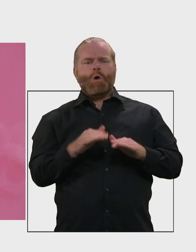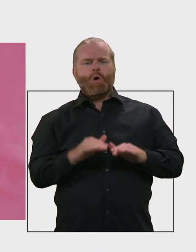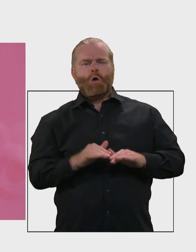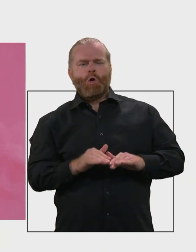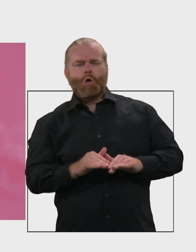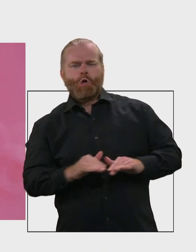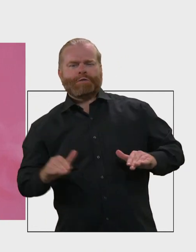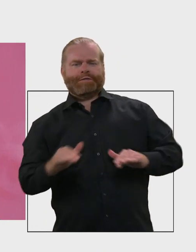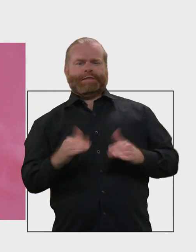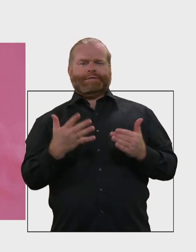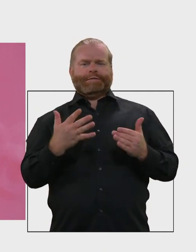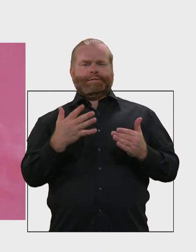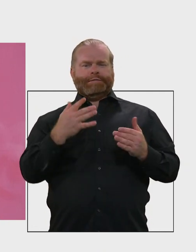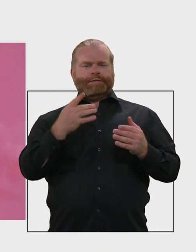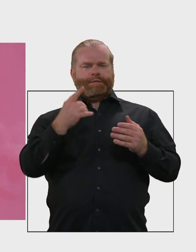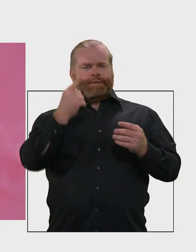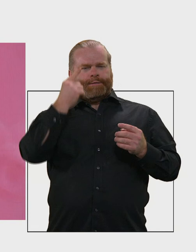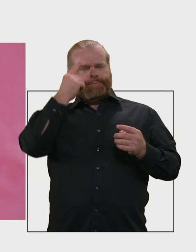die Museen, auch die